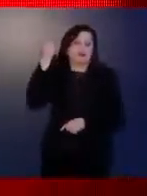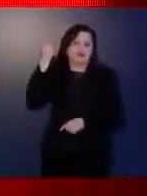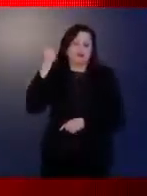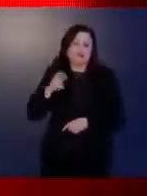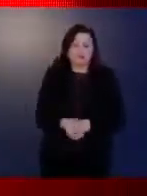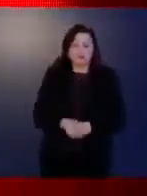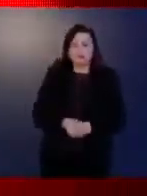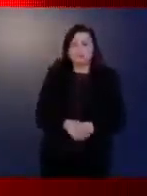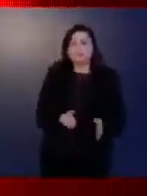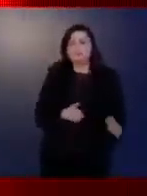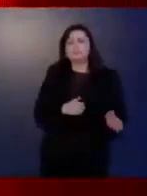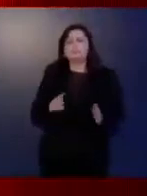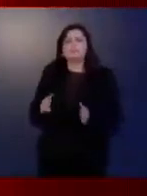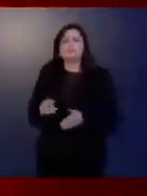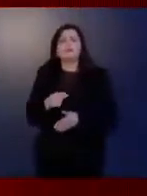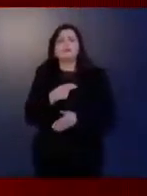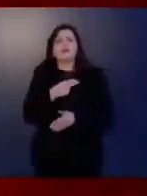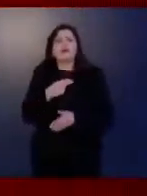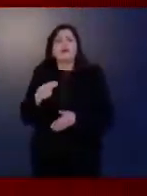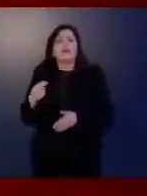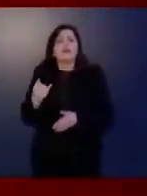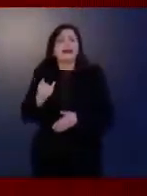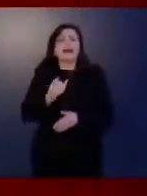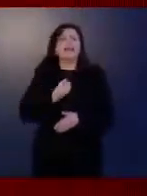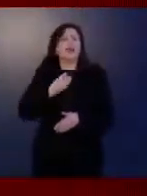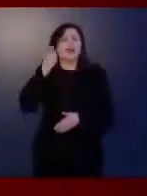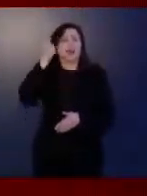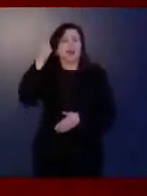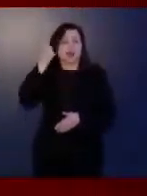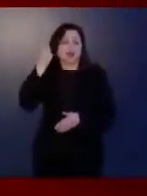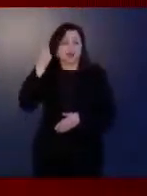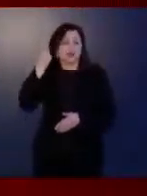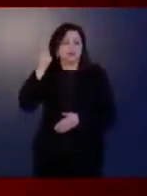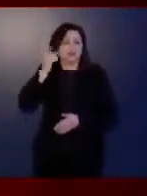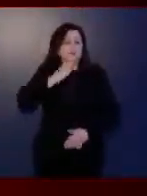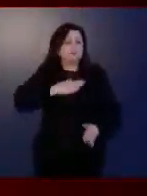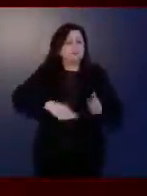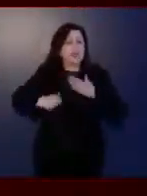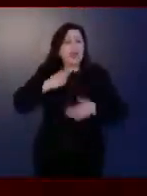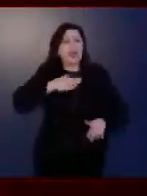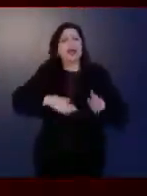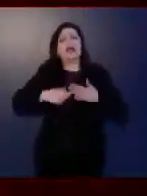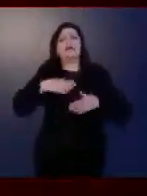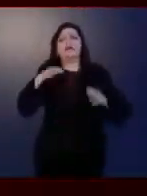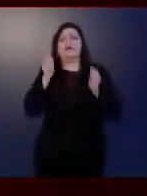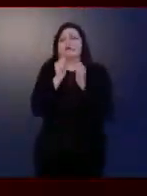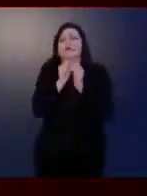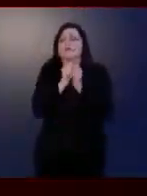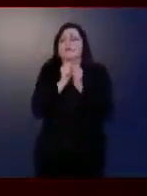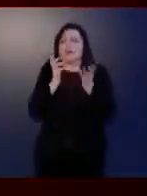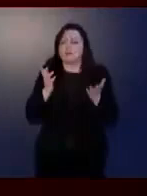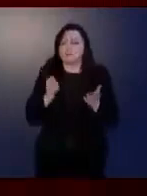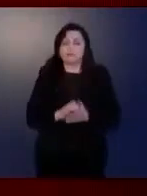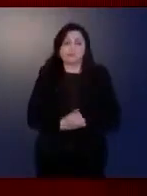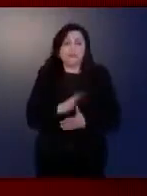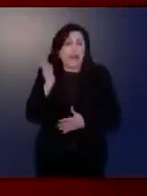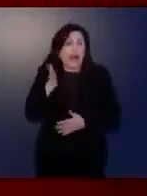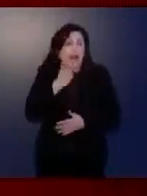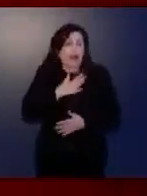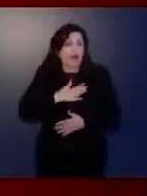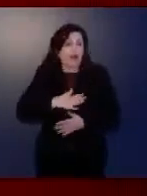του ίδιου του ιδιωτικού χρέους. Αγαπητές φίλες και φίλοι, αν θέλουμε η χώρα μας να